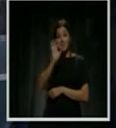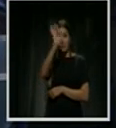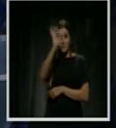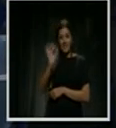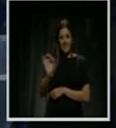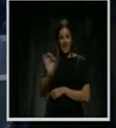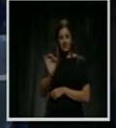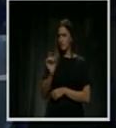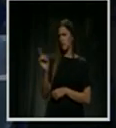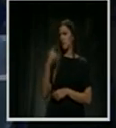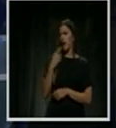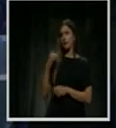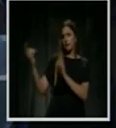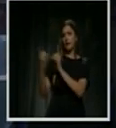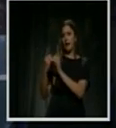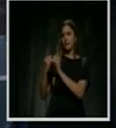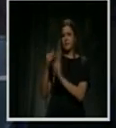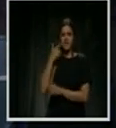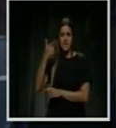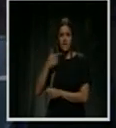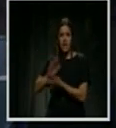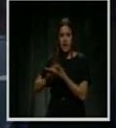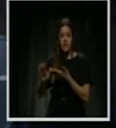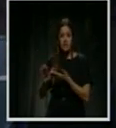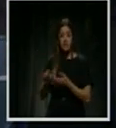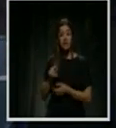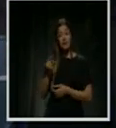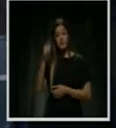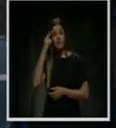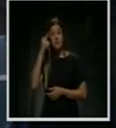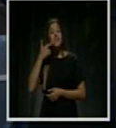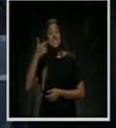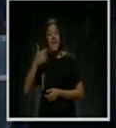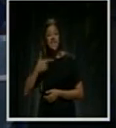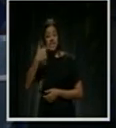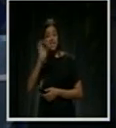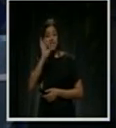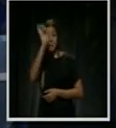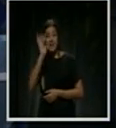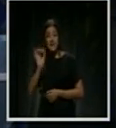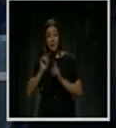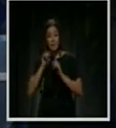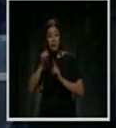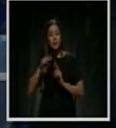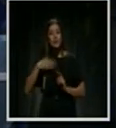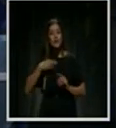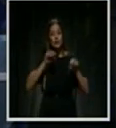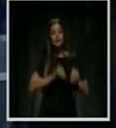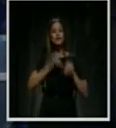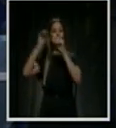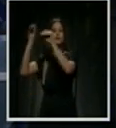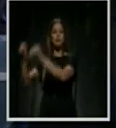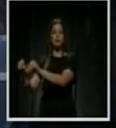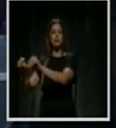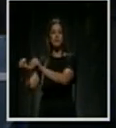magħhom tawn oħra qalulek li 70% magħhom minnhom iridu jitilqu minn pajjiżna għaliex f'gajthom ġewwa pajjiżna inti m'intix